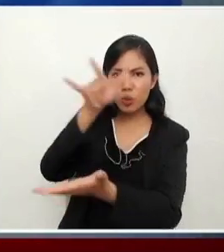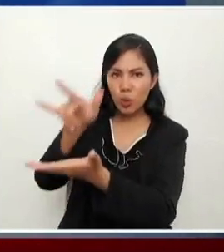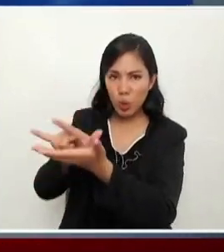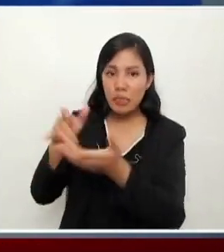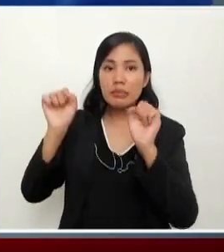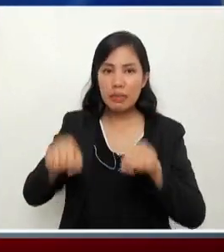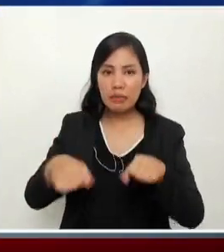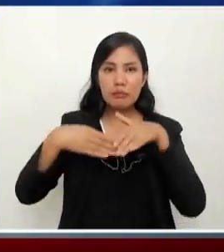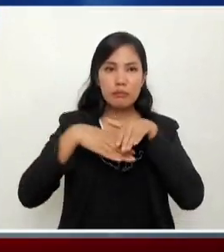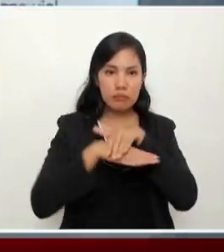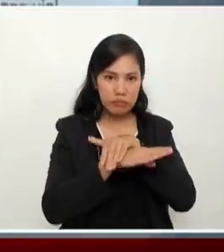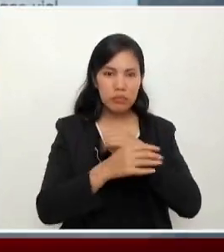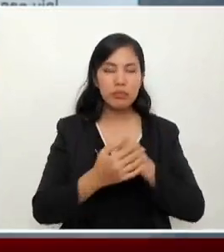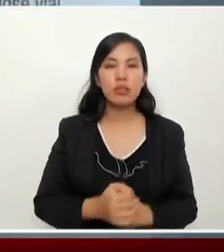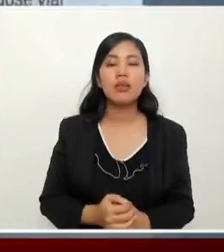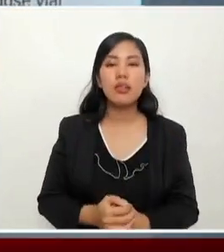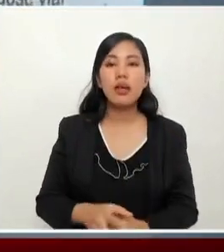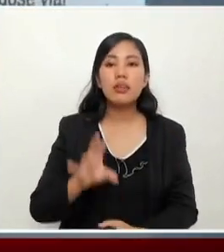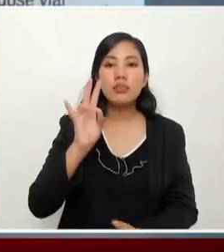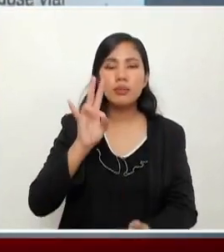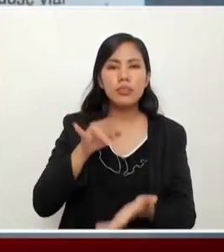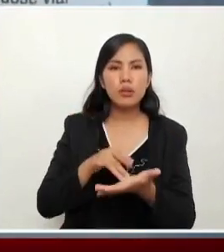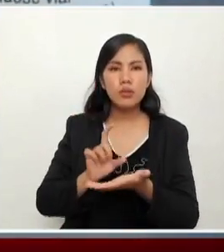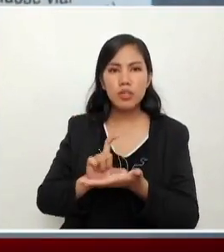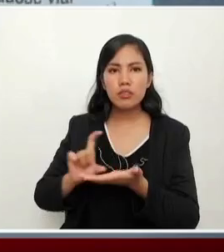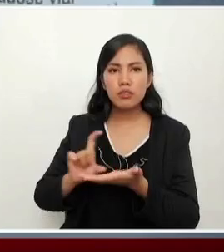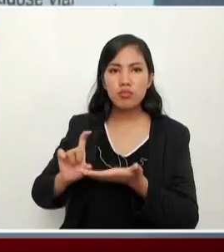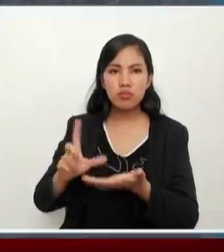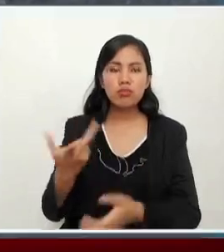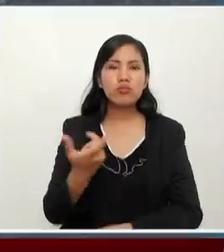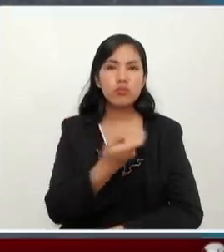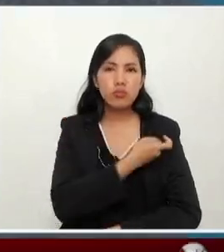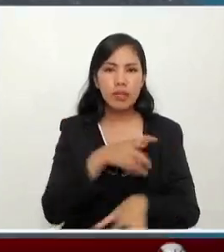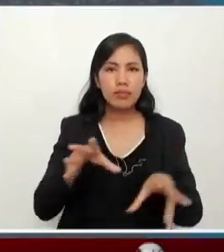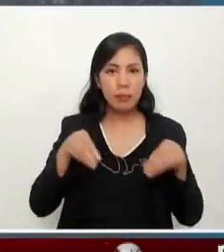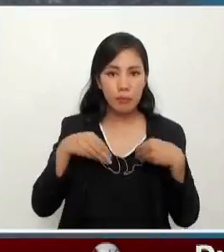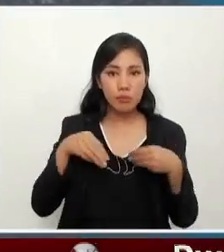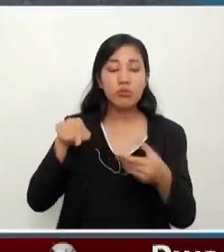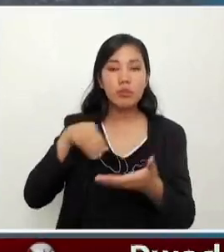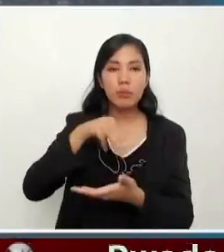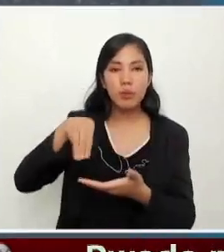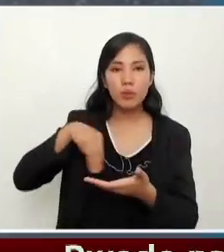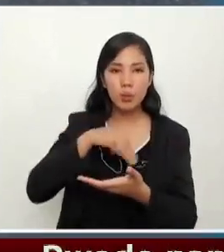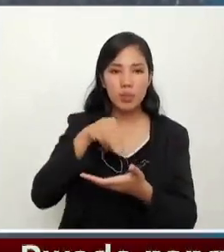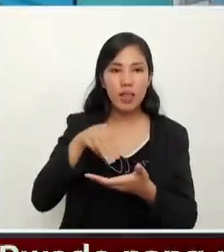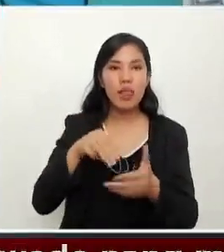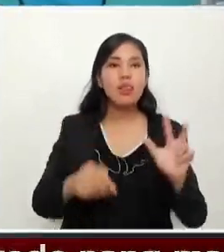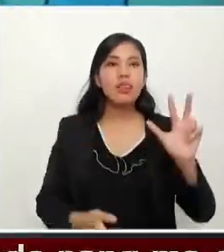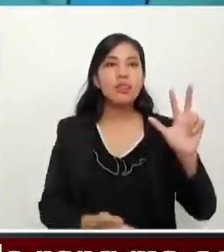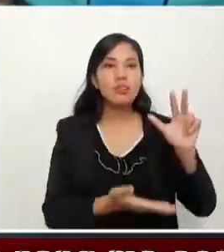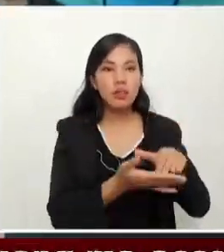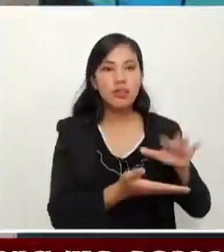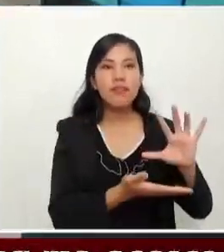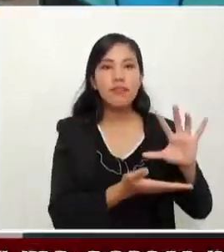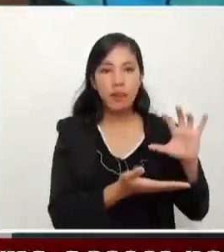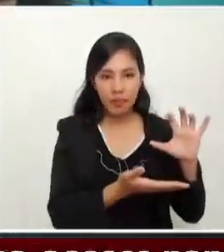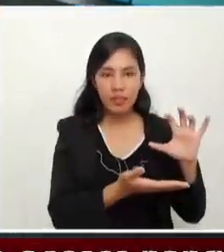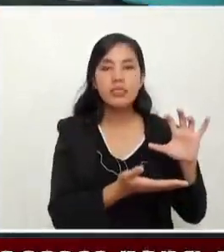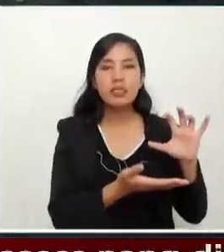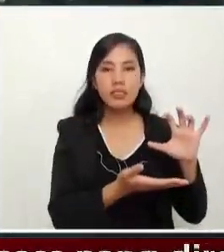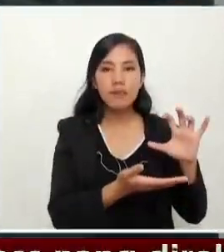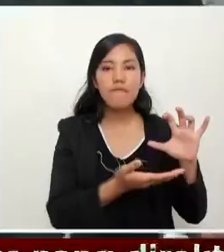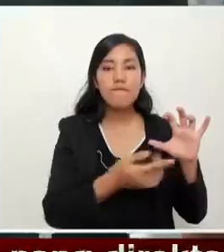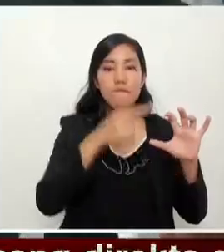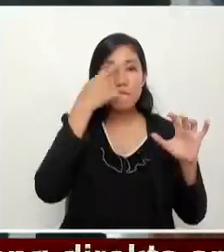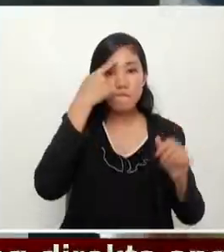Moderna ang natanggap ng Mandaluyong. 3,500 ang pang first dose na tinatayang kayang ubusin ngayong araw. Kahit hirap maglakad,